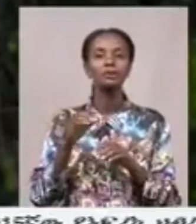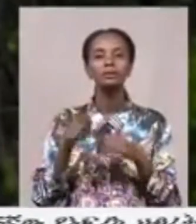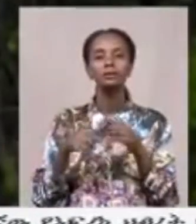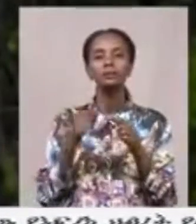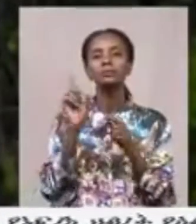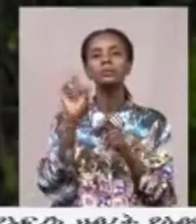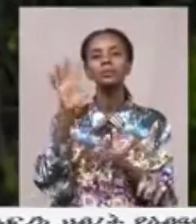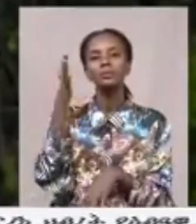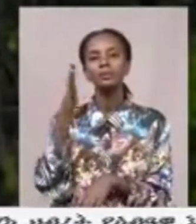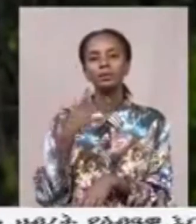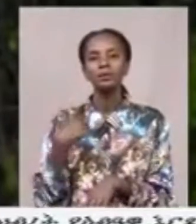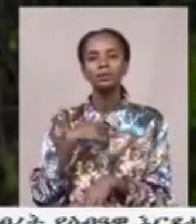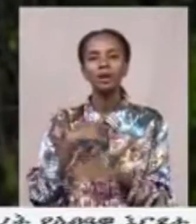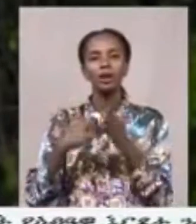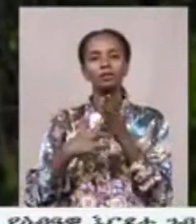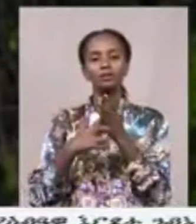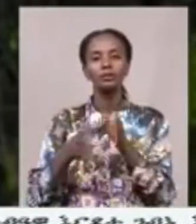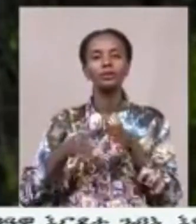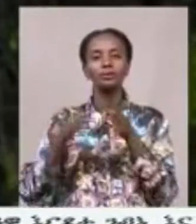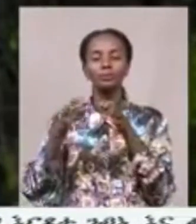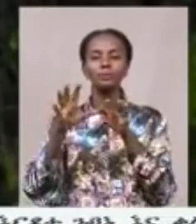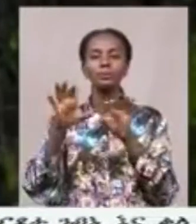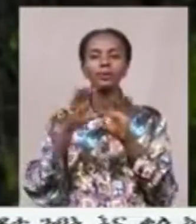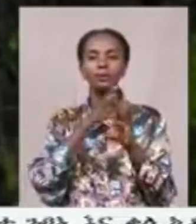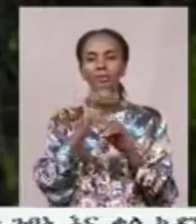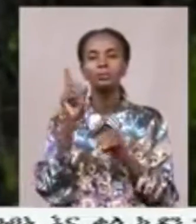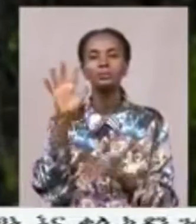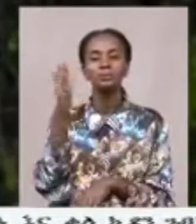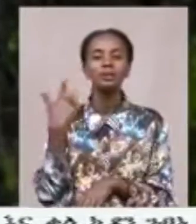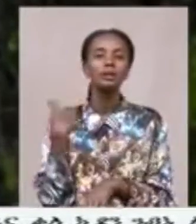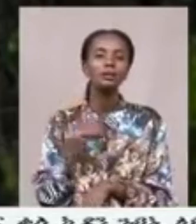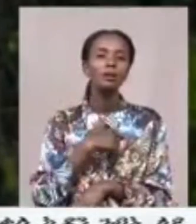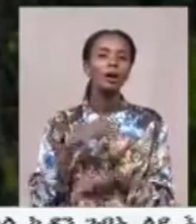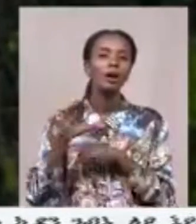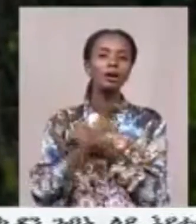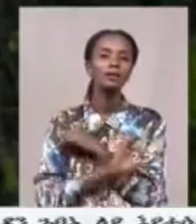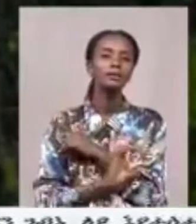ሀገር ትራንስፖርት የማድረግ ሂደት ምን ይመስላል? የኛ ሀገር